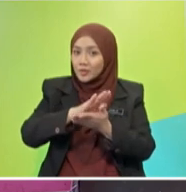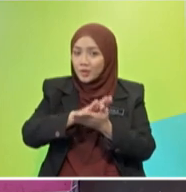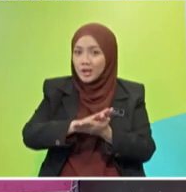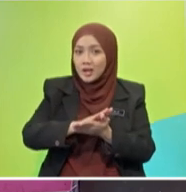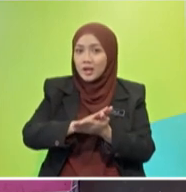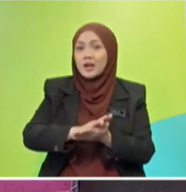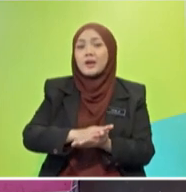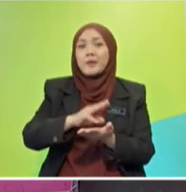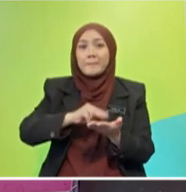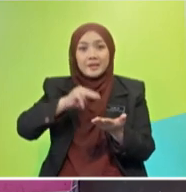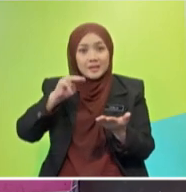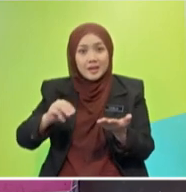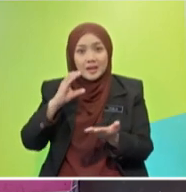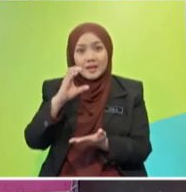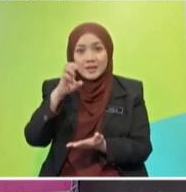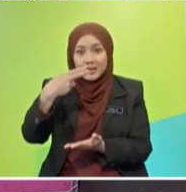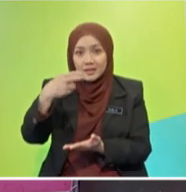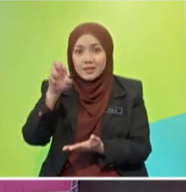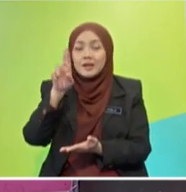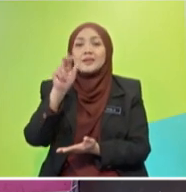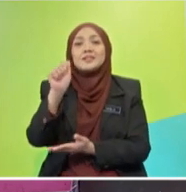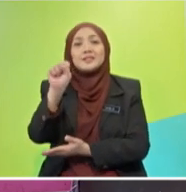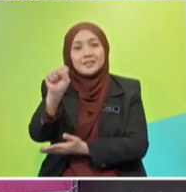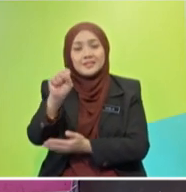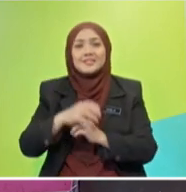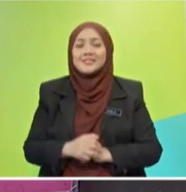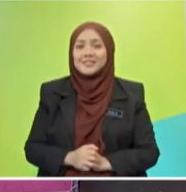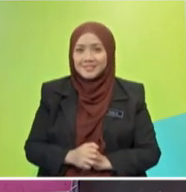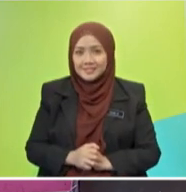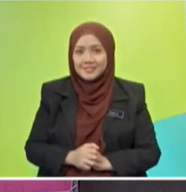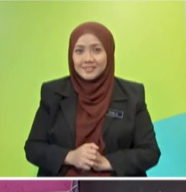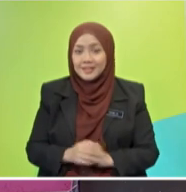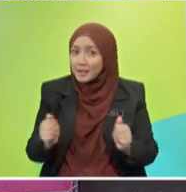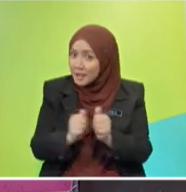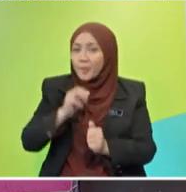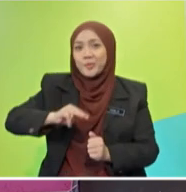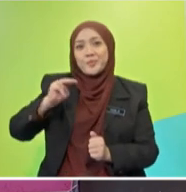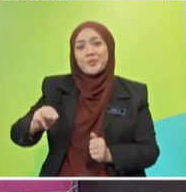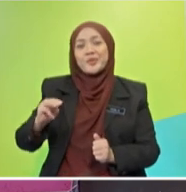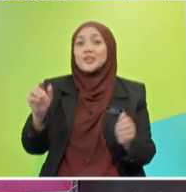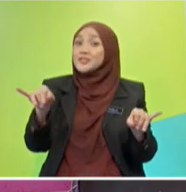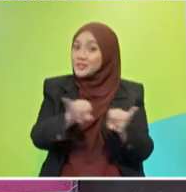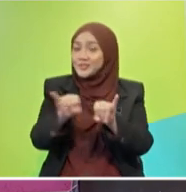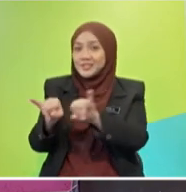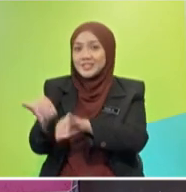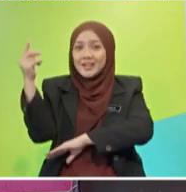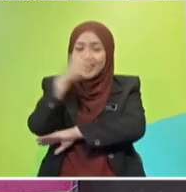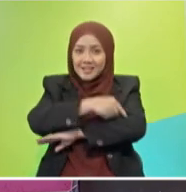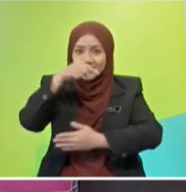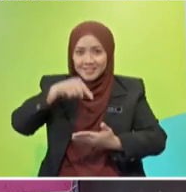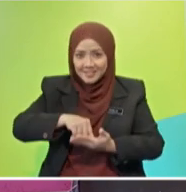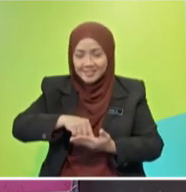kebangsaan cerdas Jaya yang sudah bersedia untuk pembelajaran kita jadi Apakah sebenarnya yang kita belajar